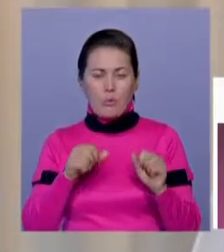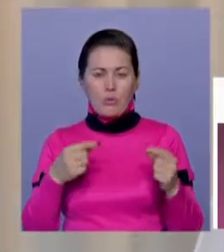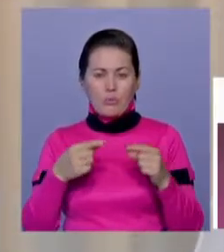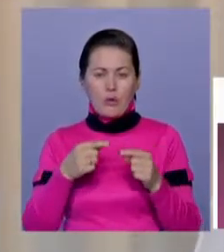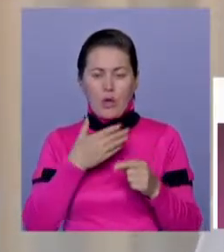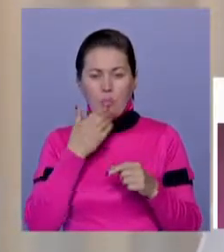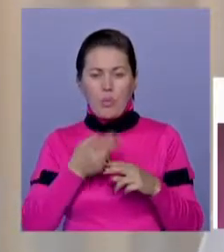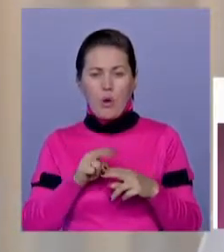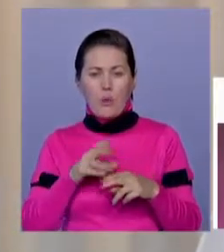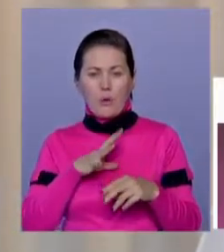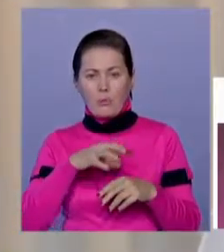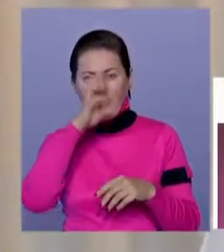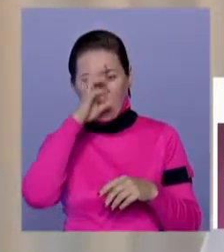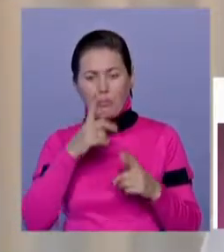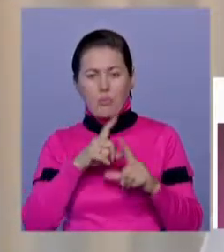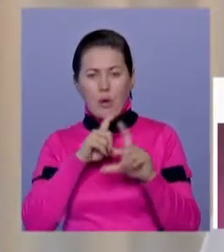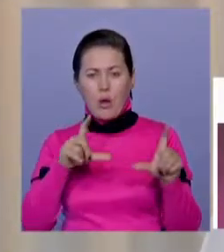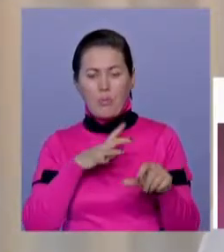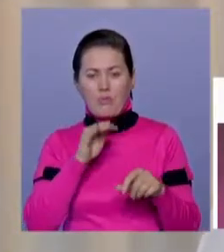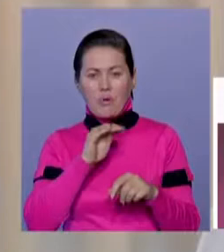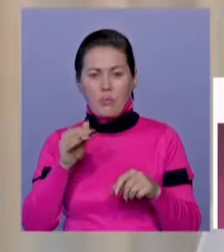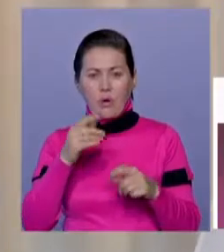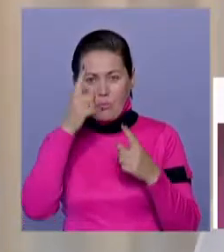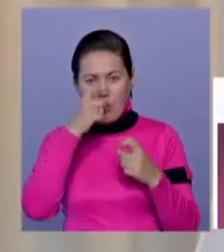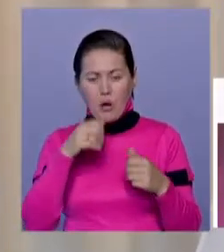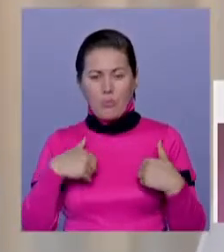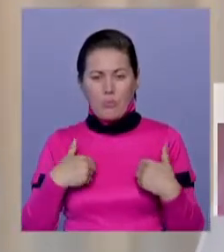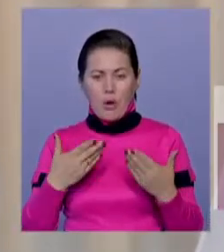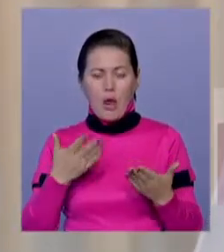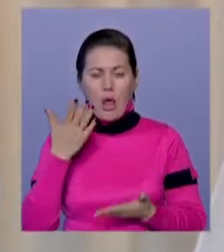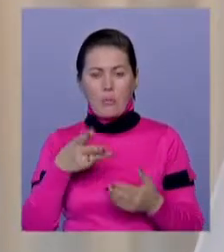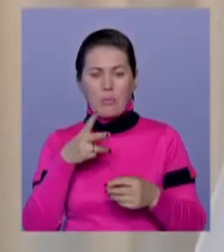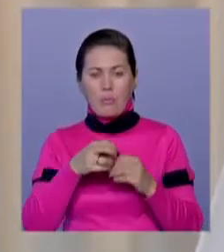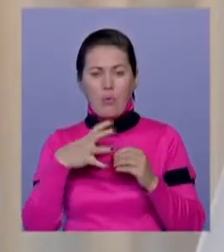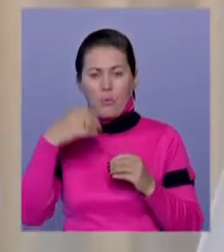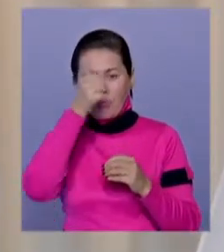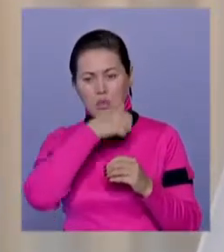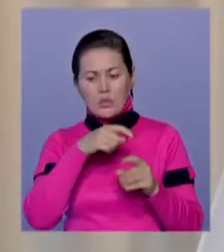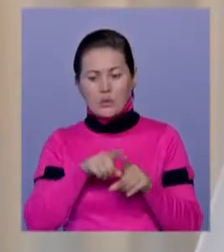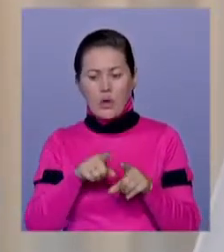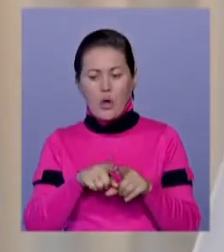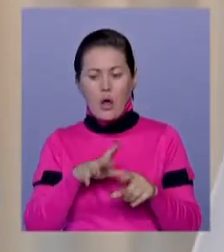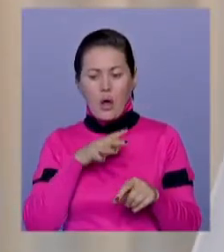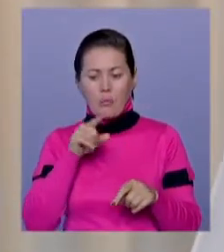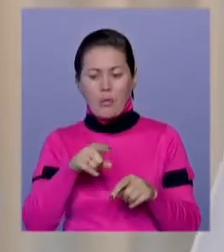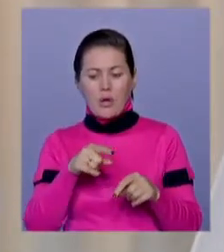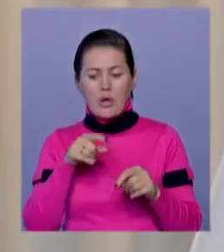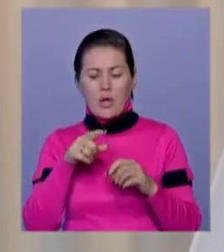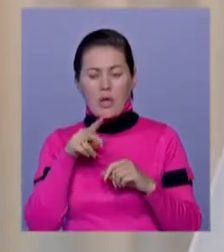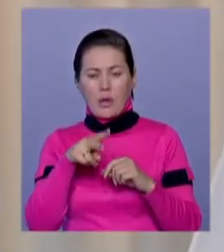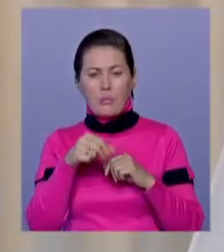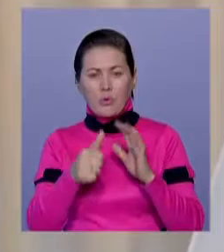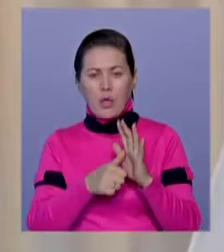емес. Өйткені біз тек мемлекеттік мекемелердің ресми мәліметтеріне сүйенеміз. Егер 2015 жылы мың жасанды түсік, 2016